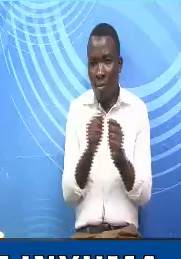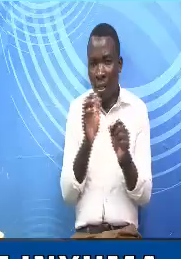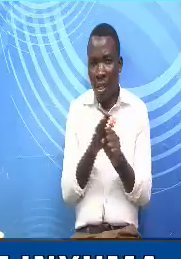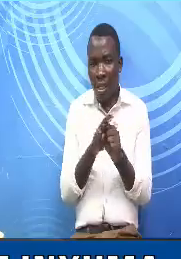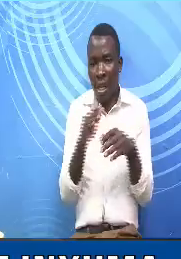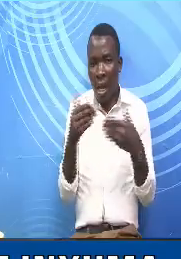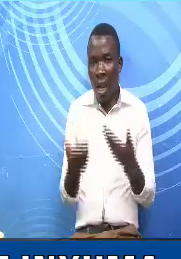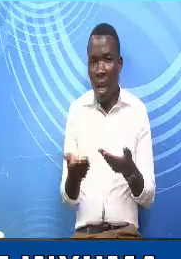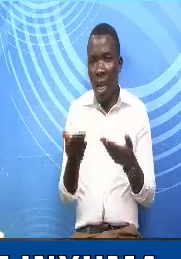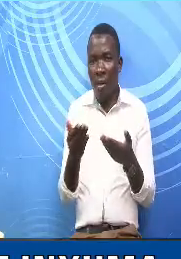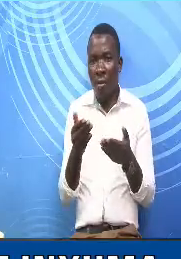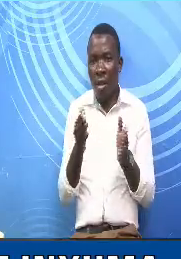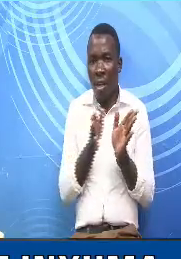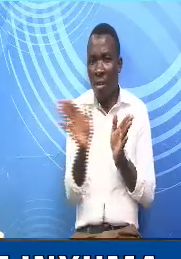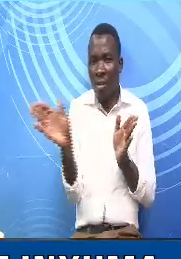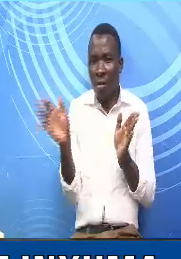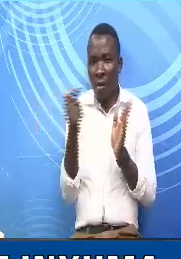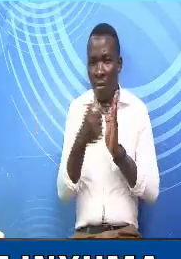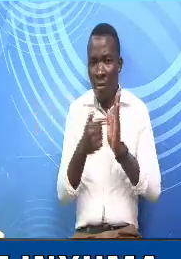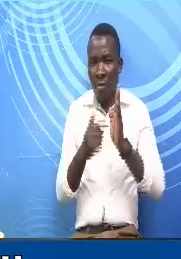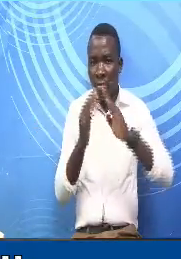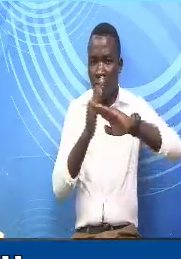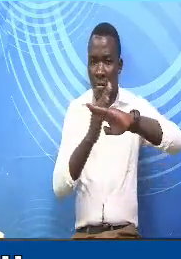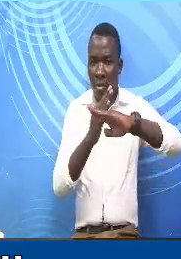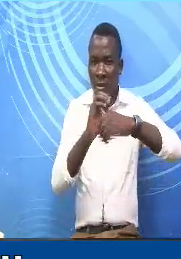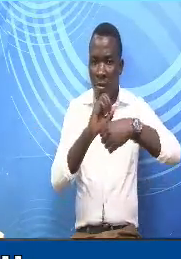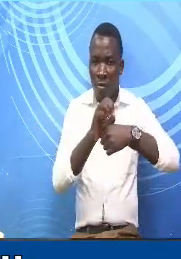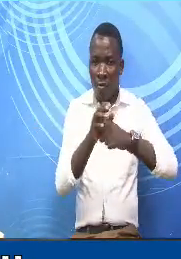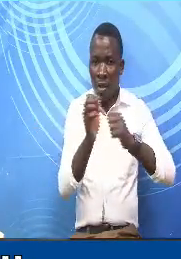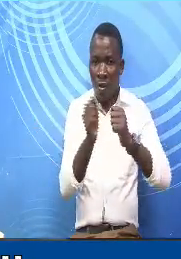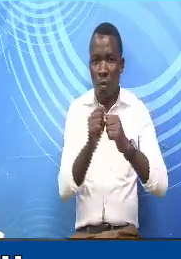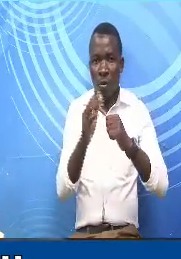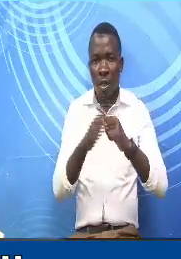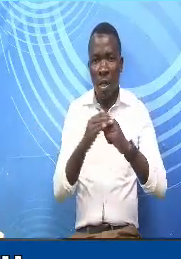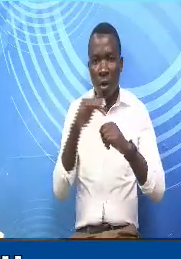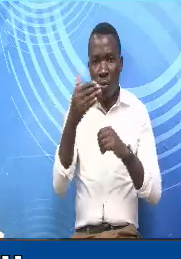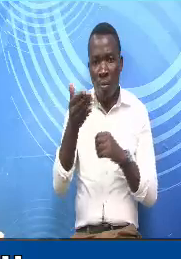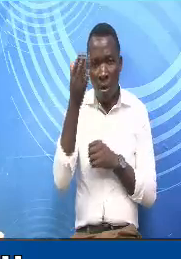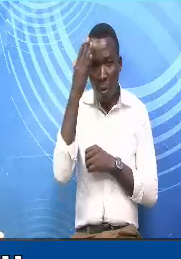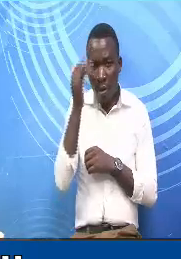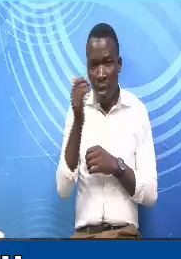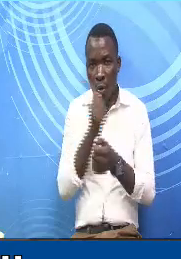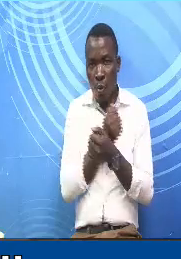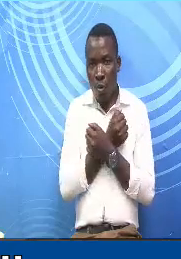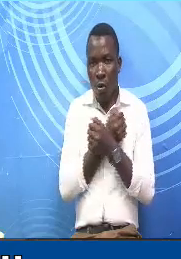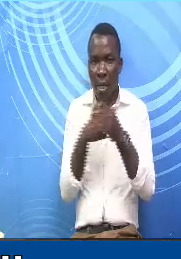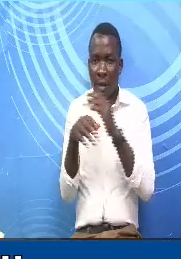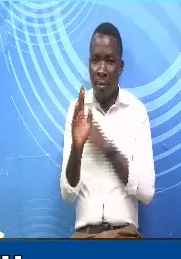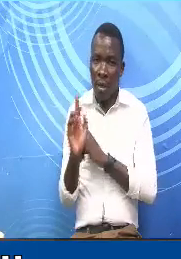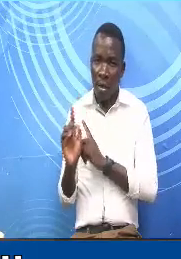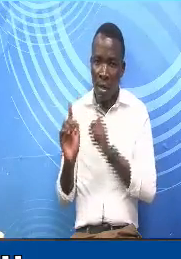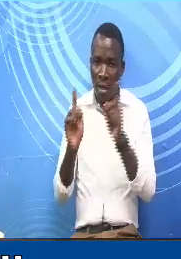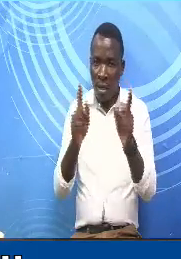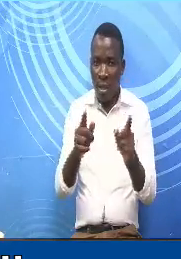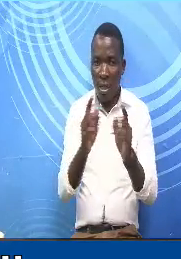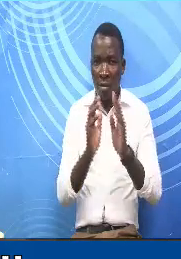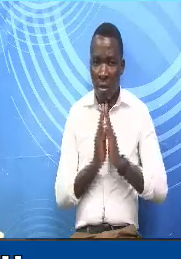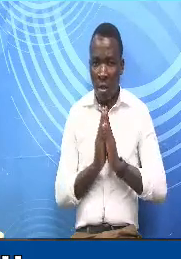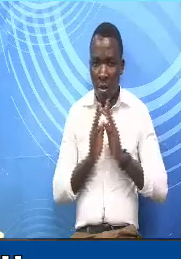cyangwa se kunyuranya n'amabwiriza yo kurinda icyorezo cya COVID-19 maze ngo kubera gukunda Imana ajya gusenga mu buryo